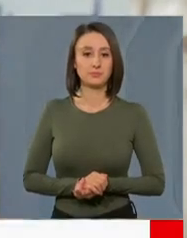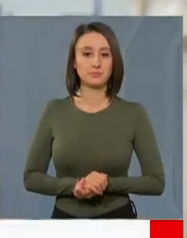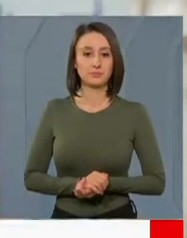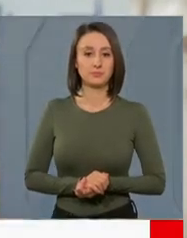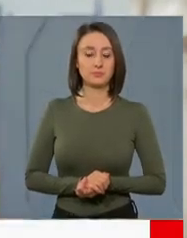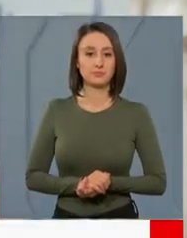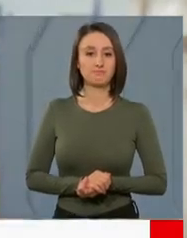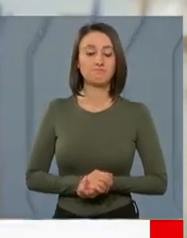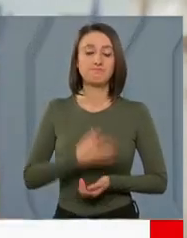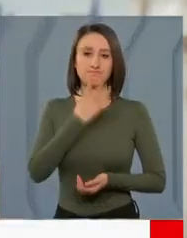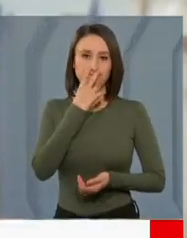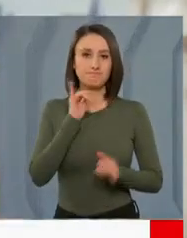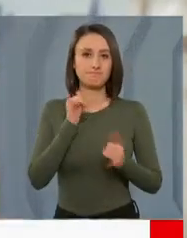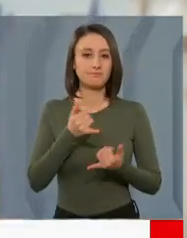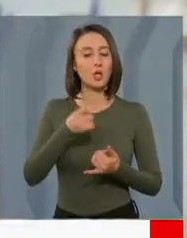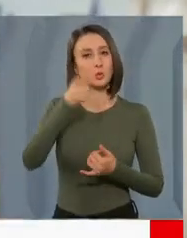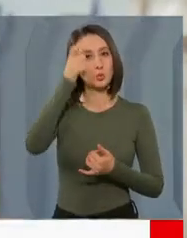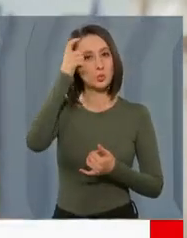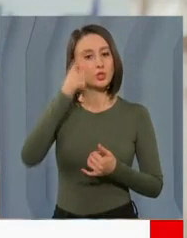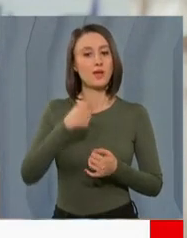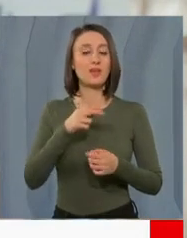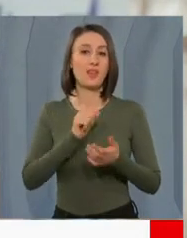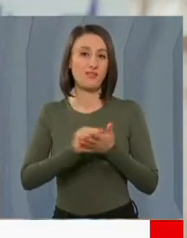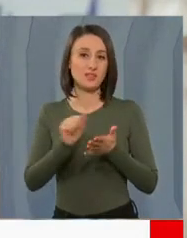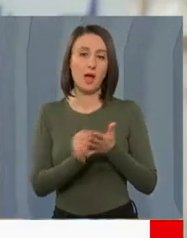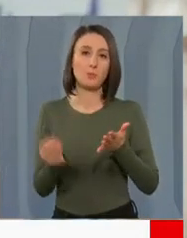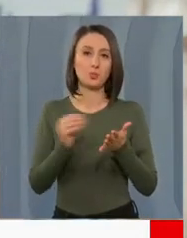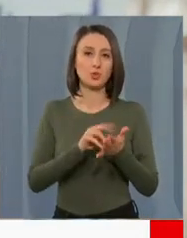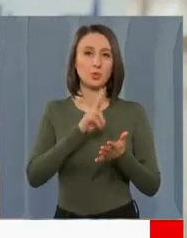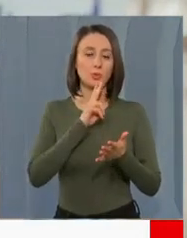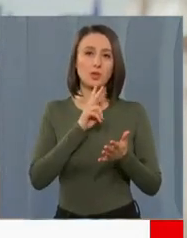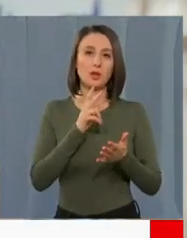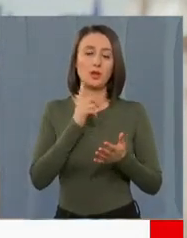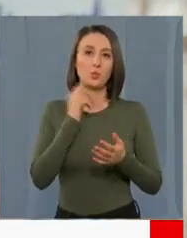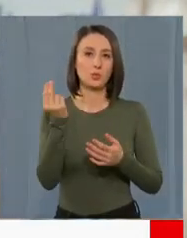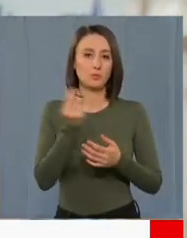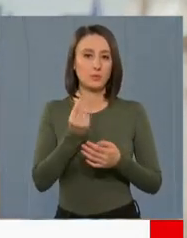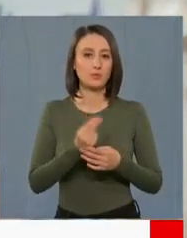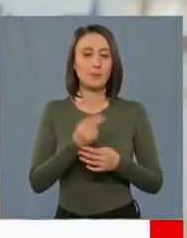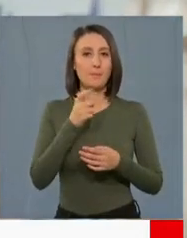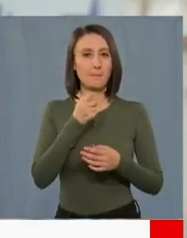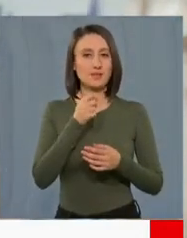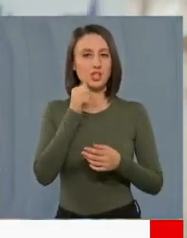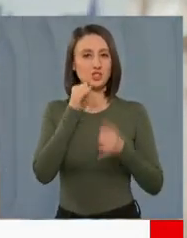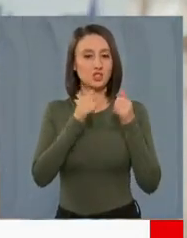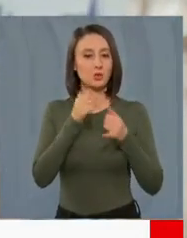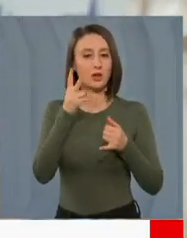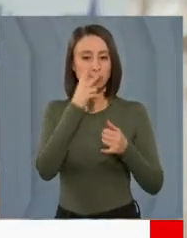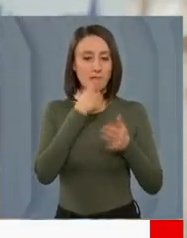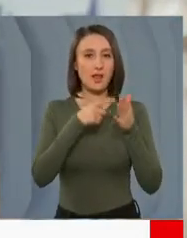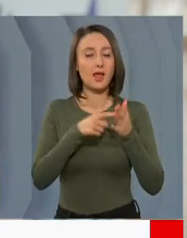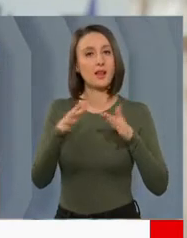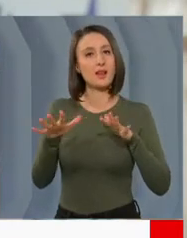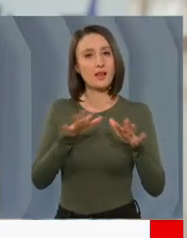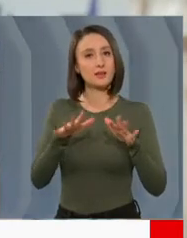din Turcia și Siria revista satelică franceza a postat pe Twitter o caricatură cu un mesaj jignitor această arată o clădire